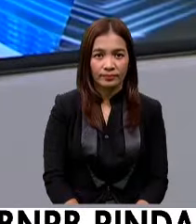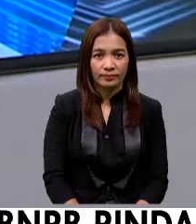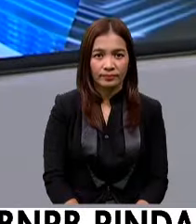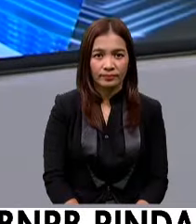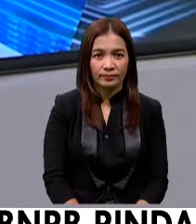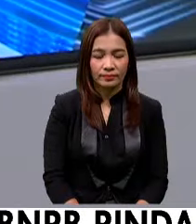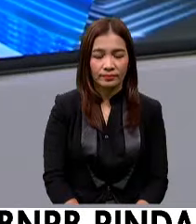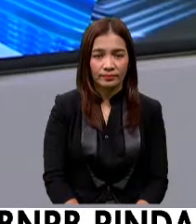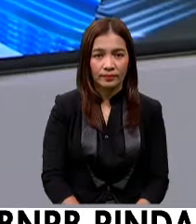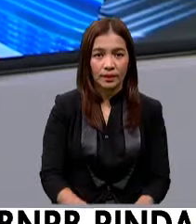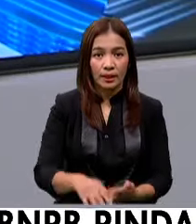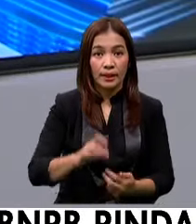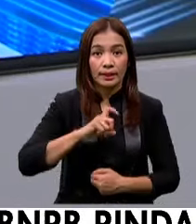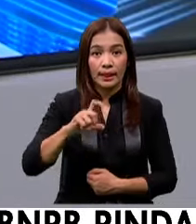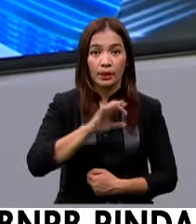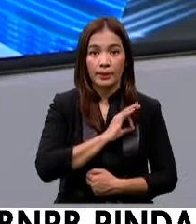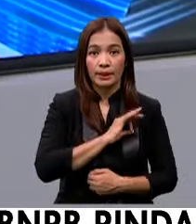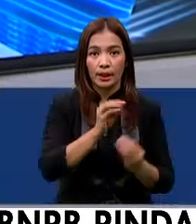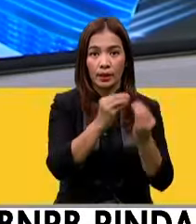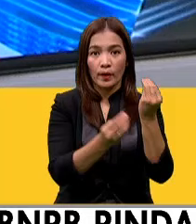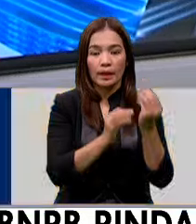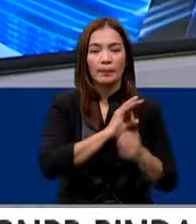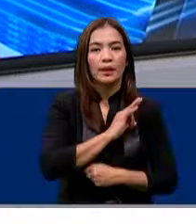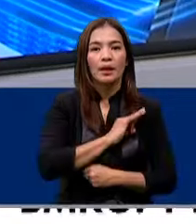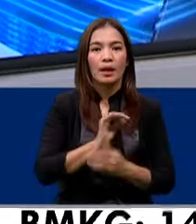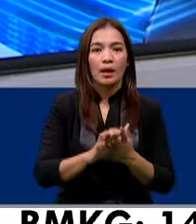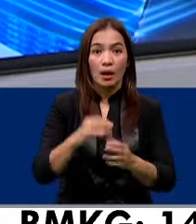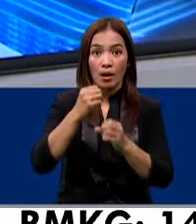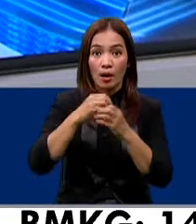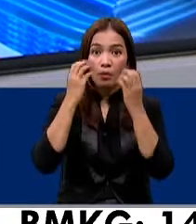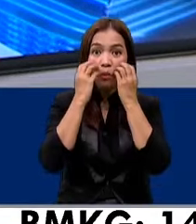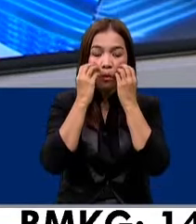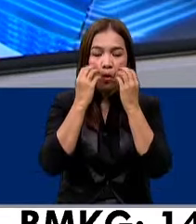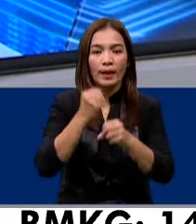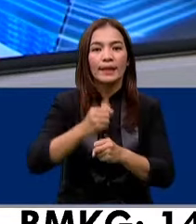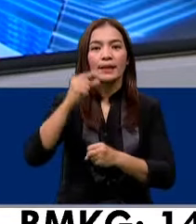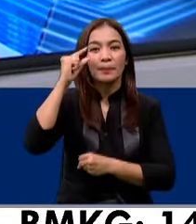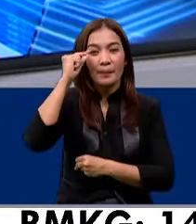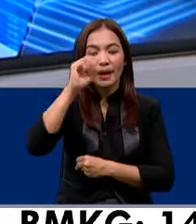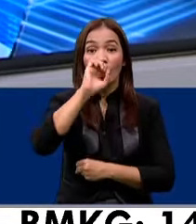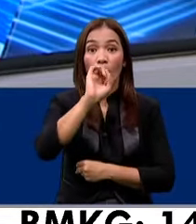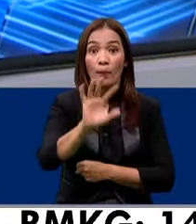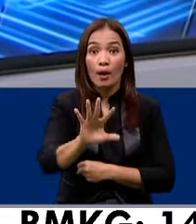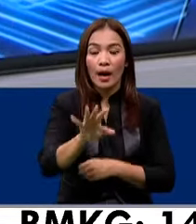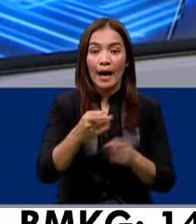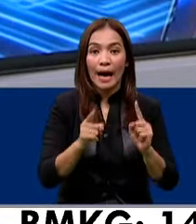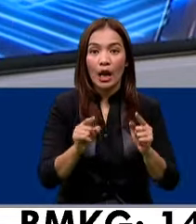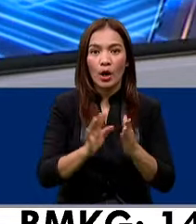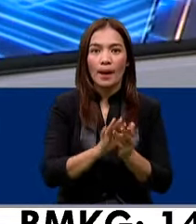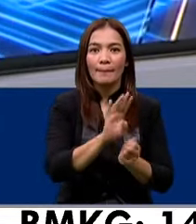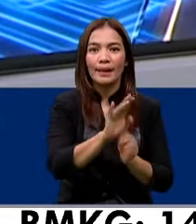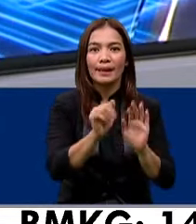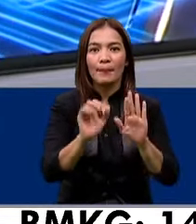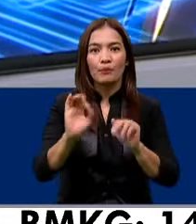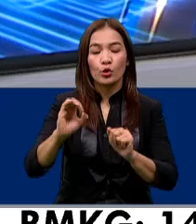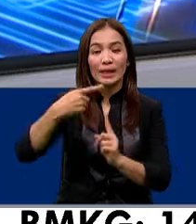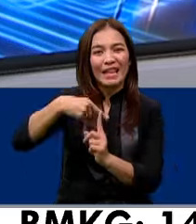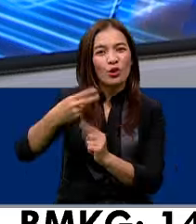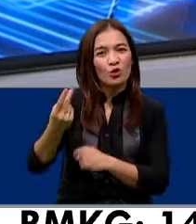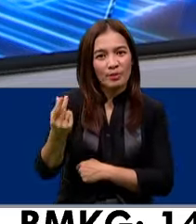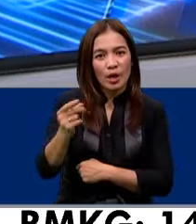pemira capres dan cawapres nomor urut 2 praboo Gibran menyebut butuh anggaran sekitar 460 triliun